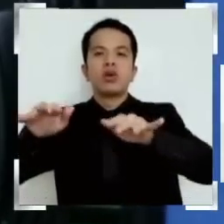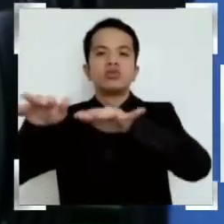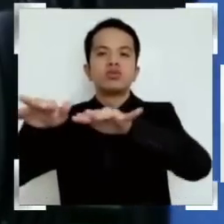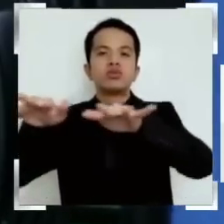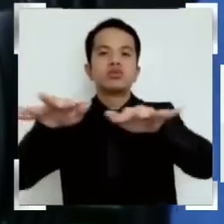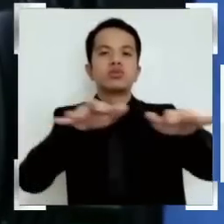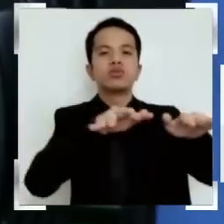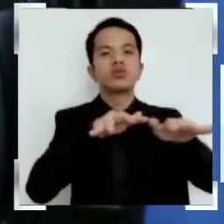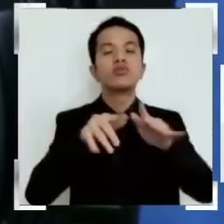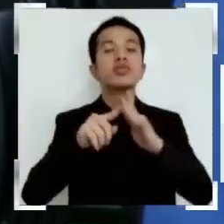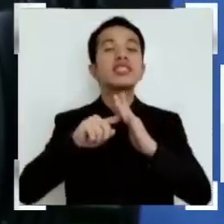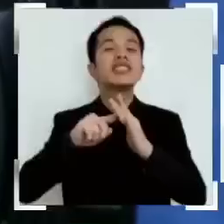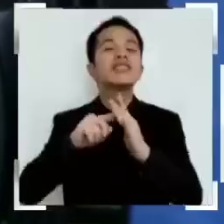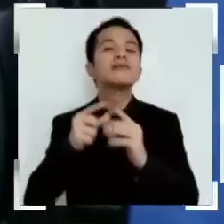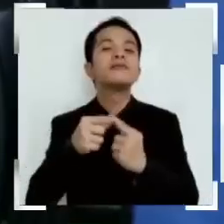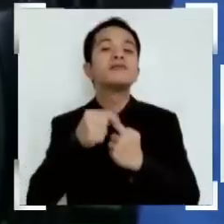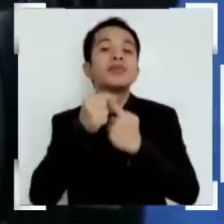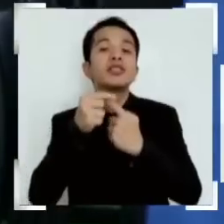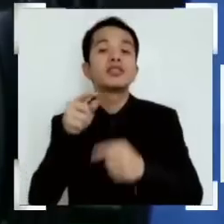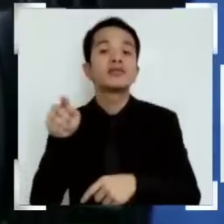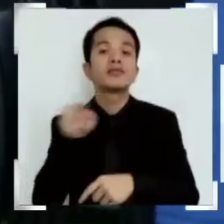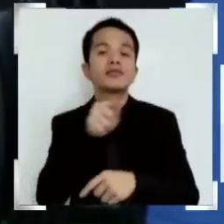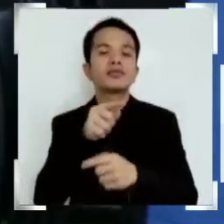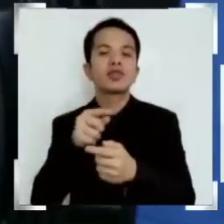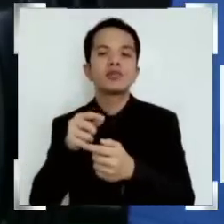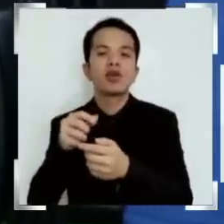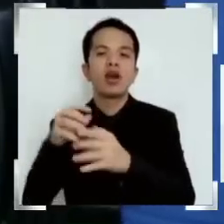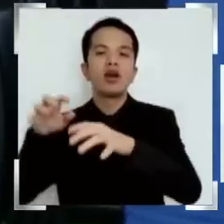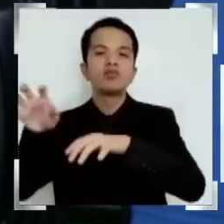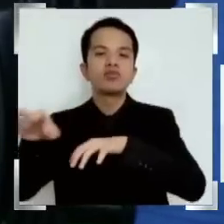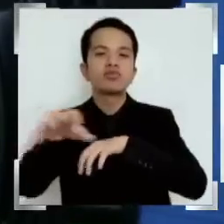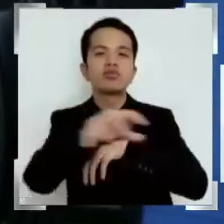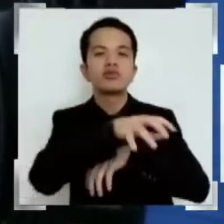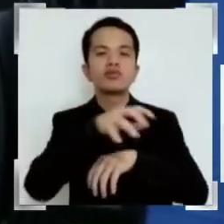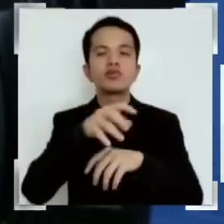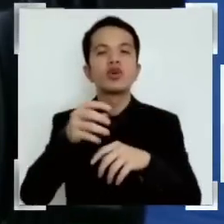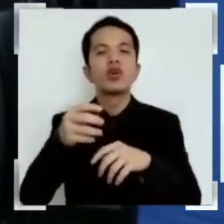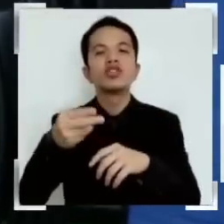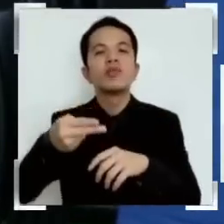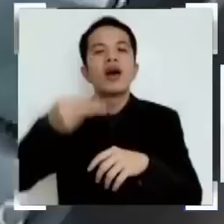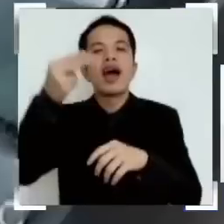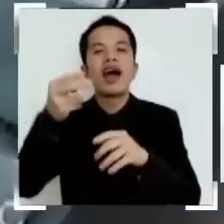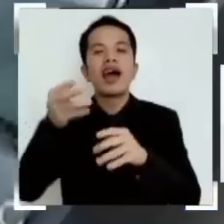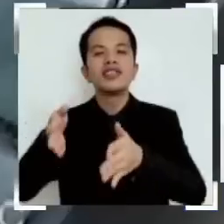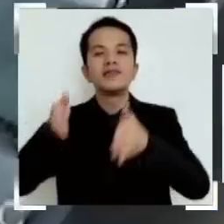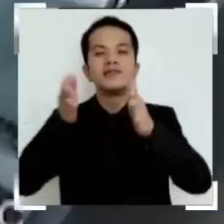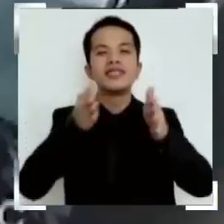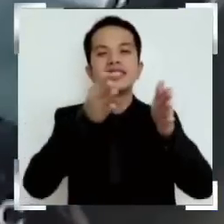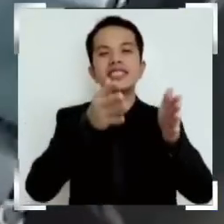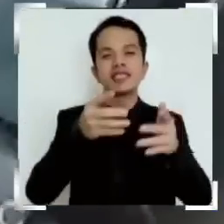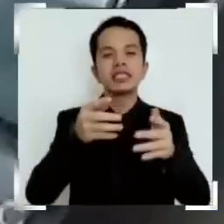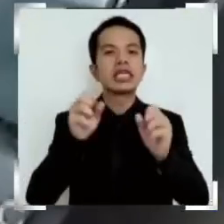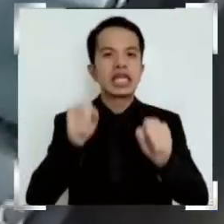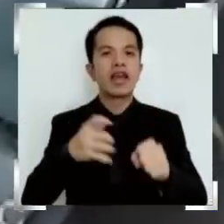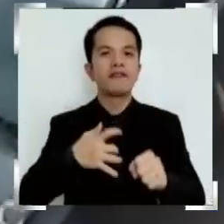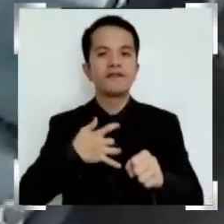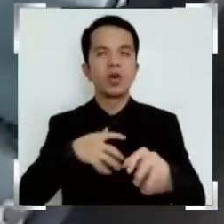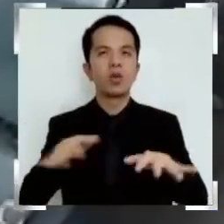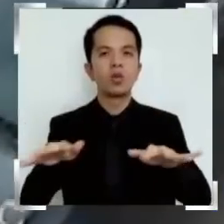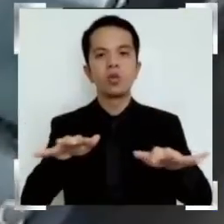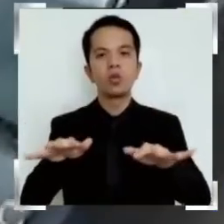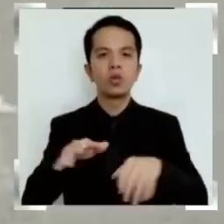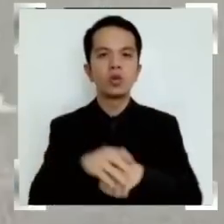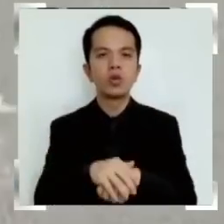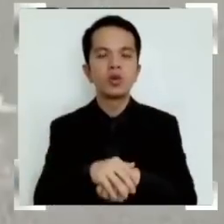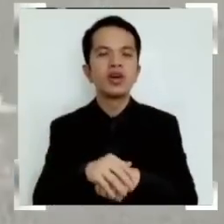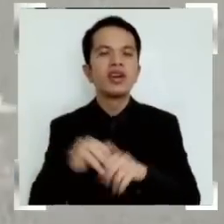mga occupants po ng medium rise to high rise building ang mas nakakaramdam po nito. Parang flashlight din po yan. Kapag itutok